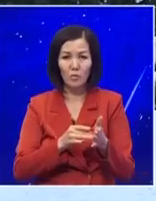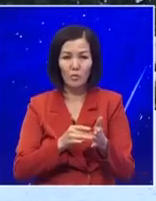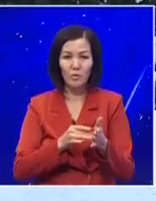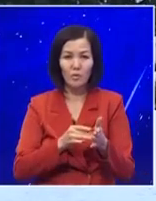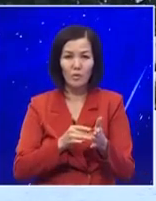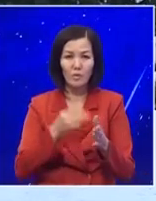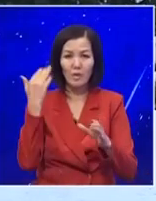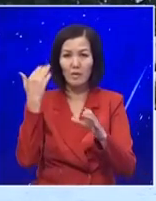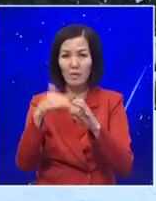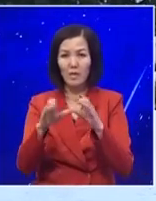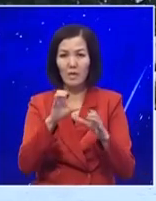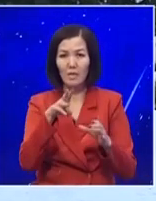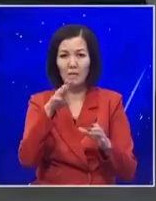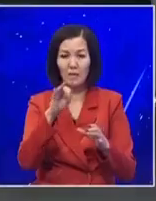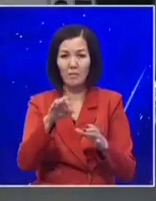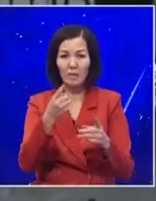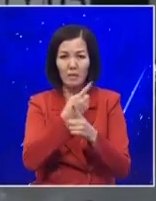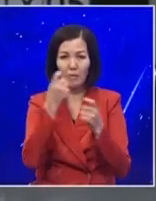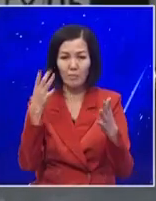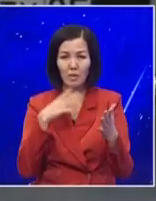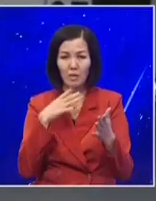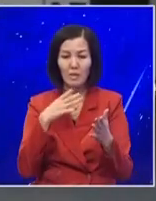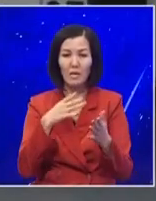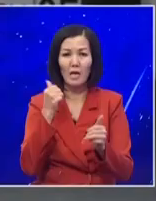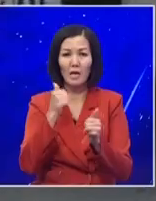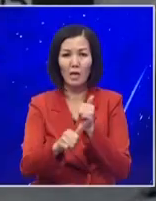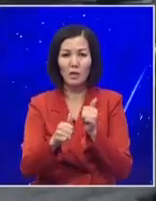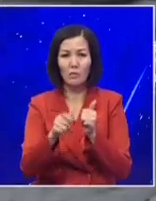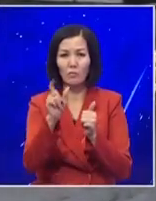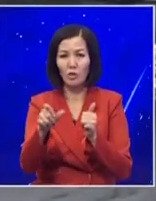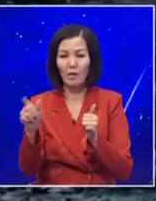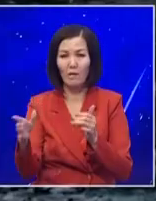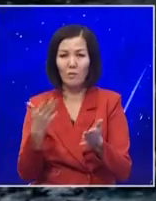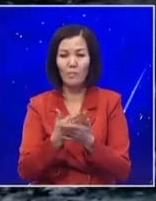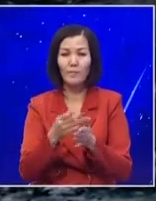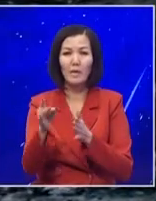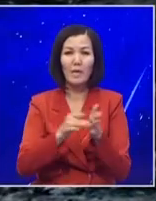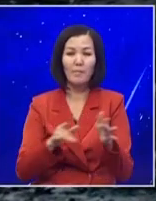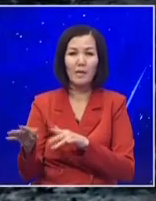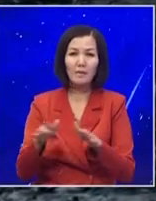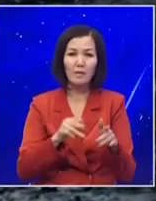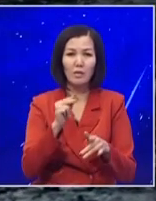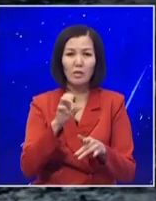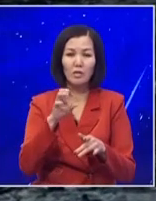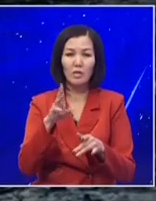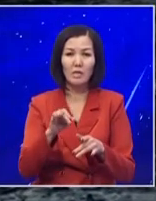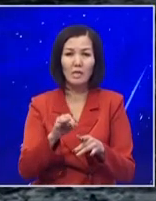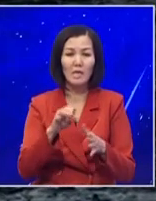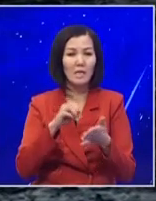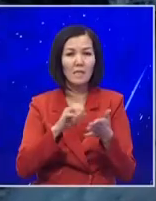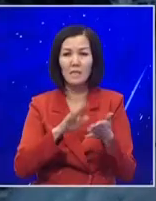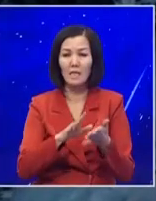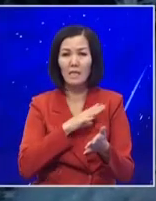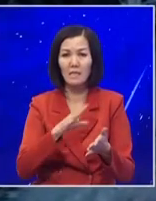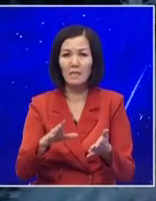осуществляем СМС-рассылки для наших граждан. На сегодняшний день, благодаря слаженным и оперативным действиям сотрудников ДЧС, не зарегистрировано ни